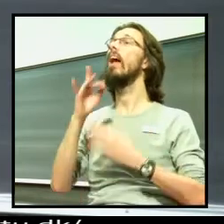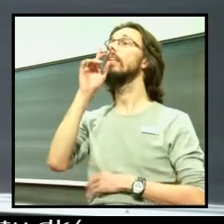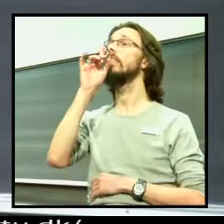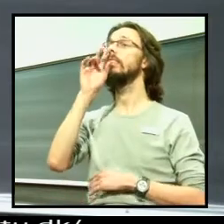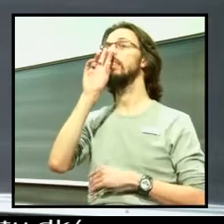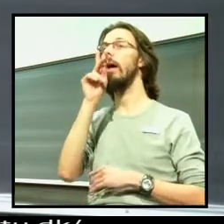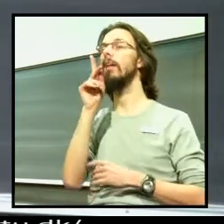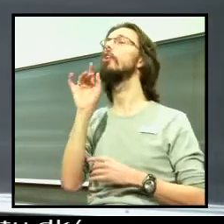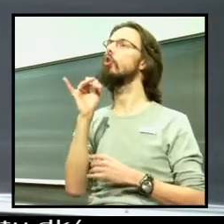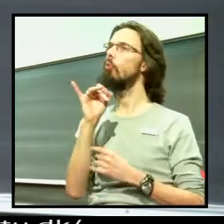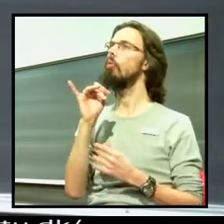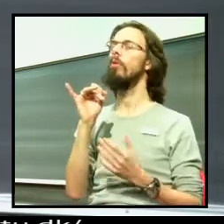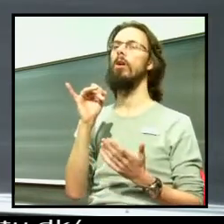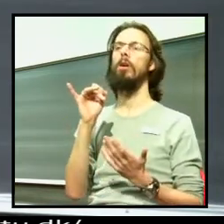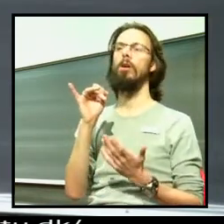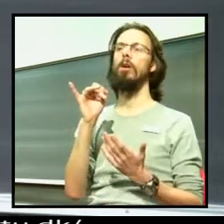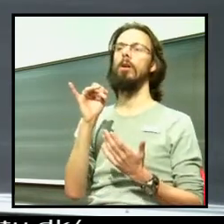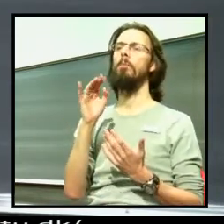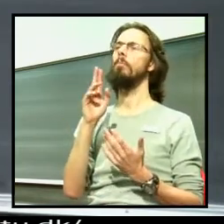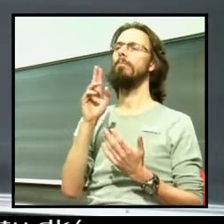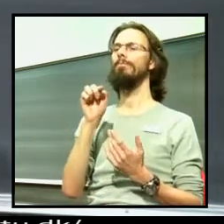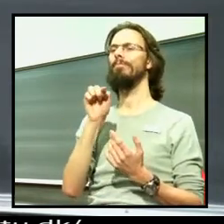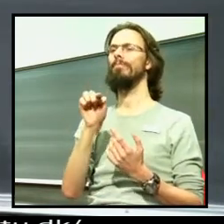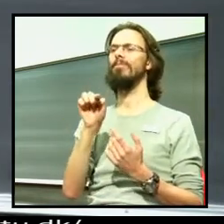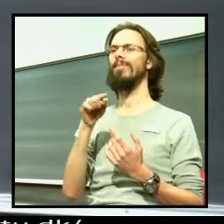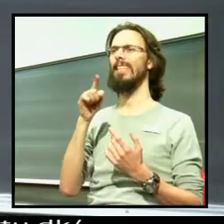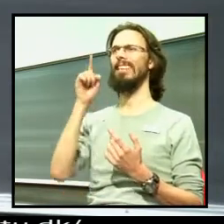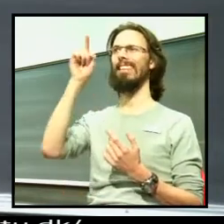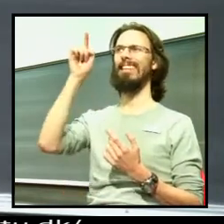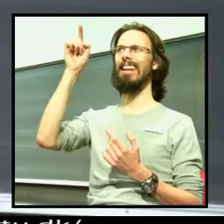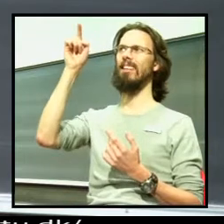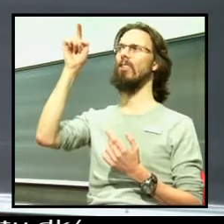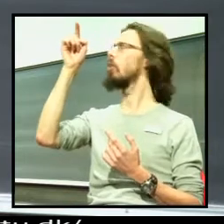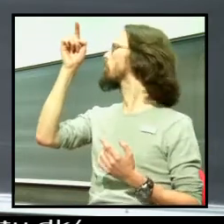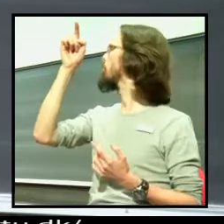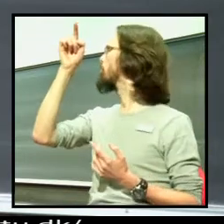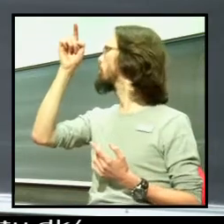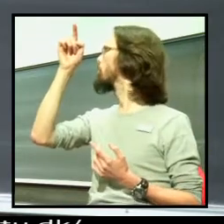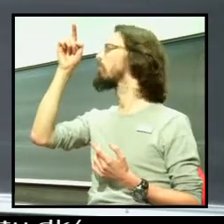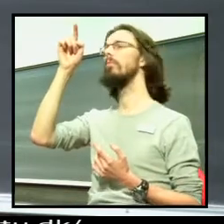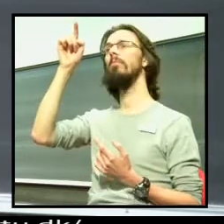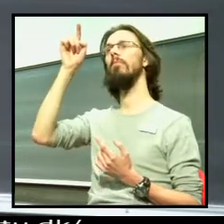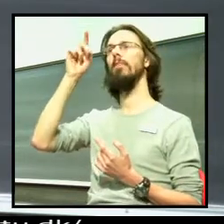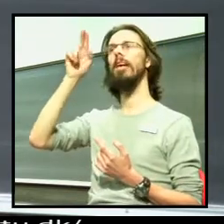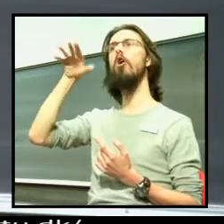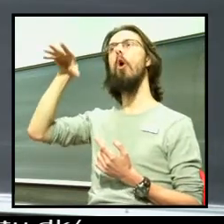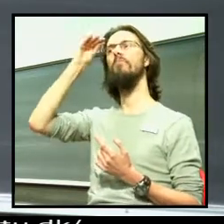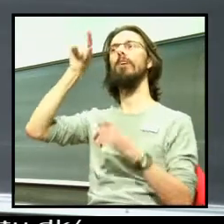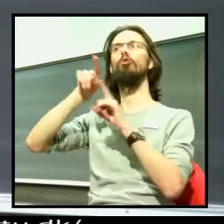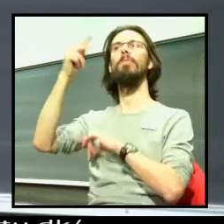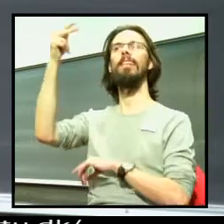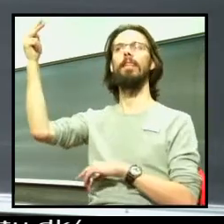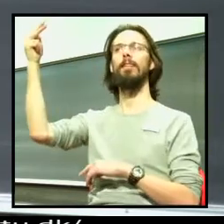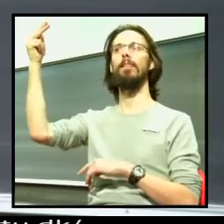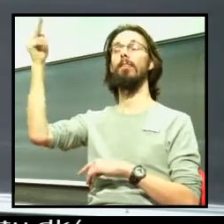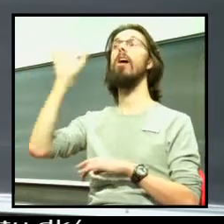jo, at man kan opfatte det der oppe som et ligning. Fordi hvis